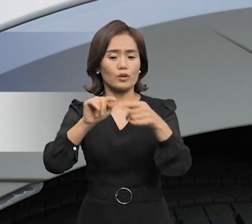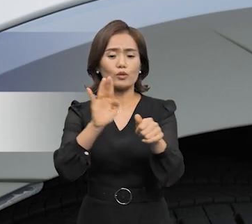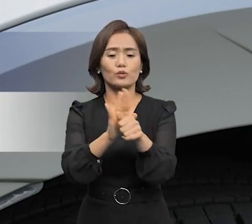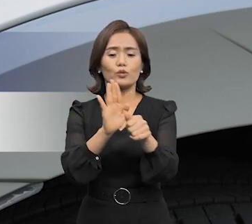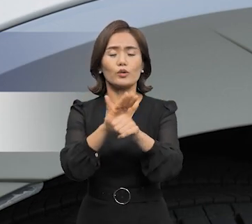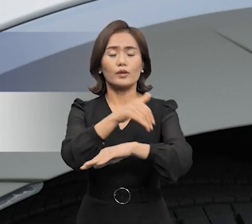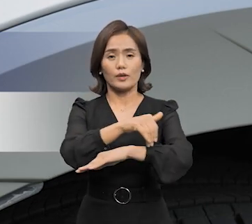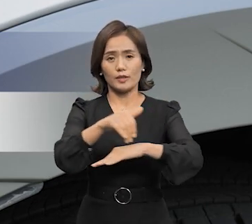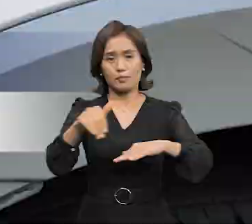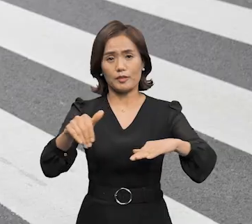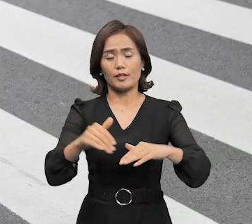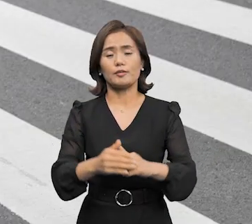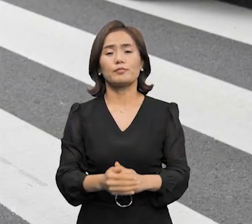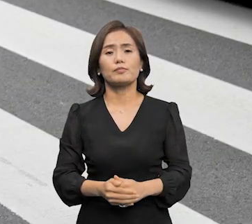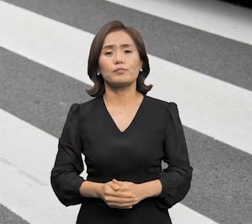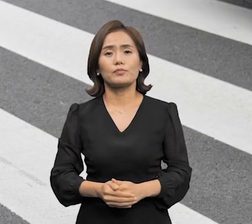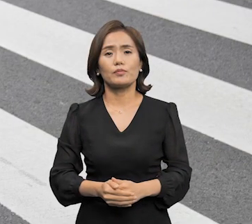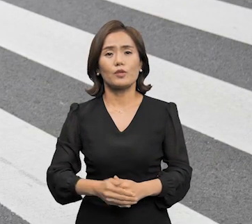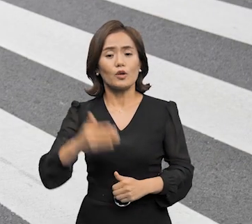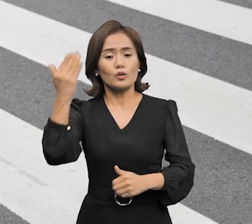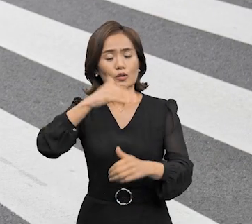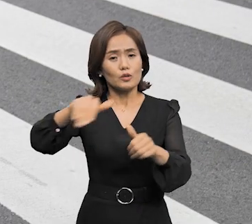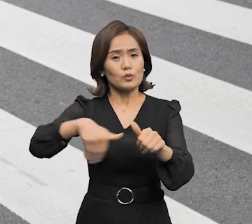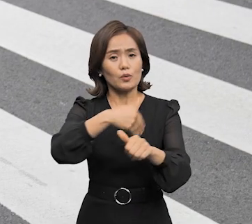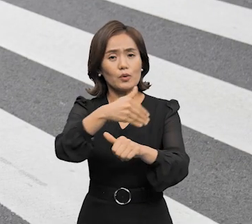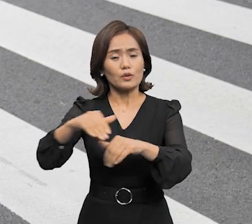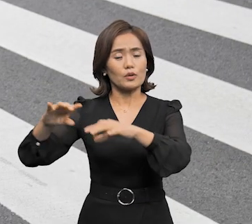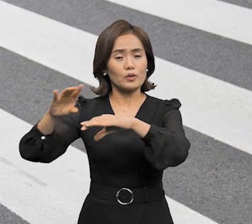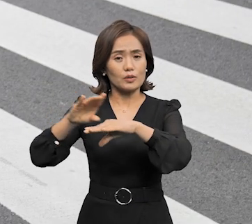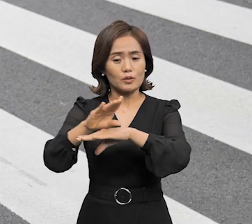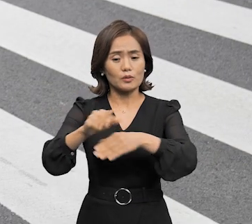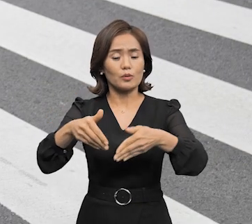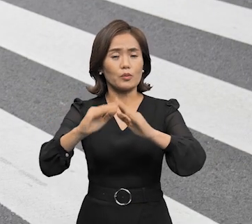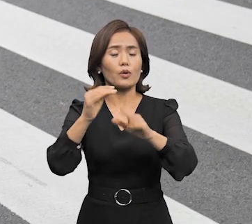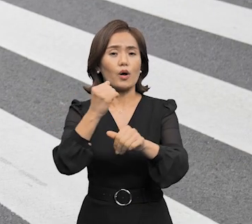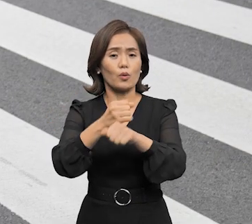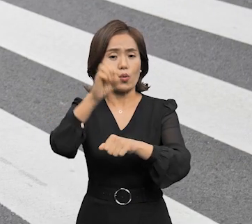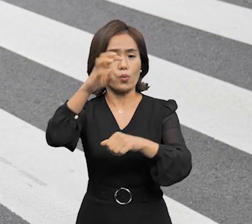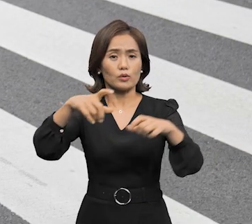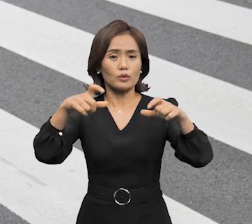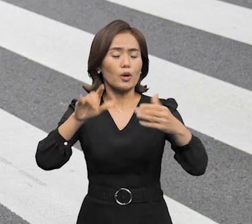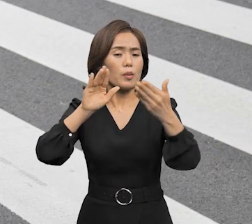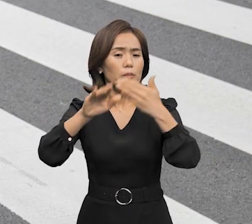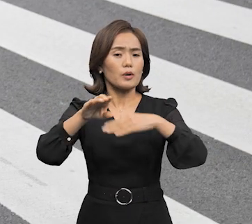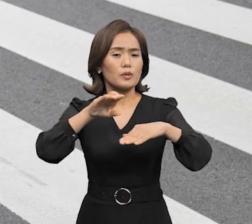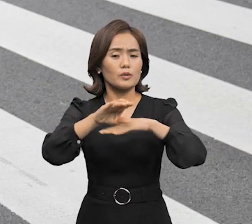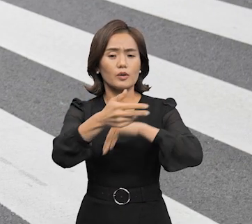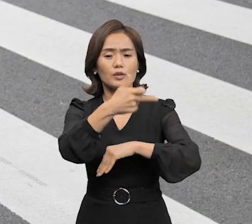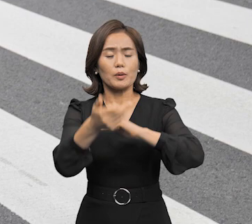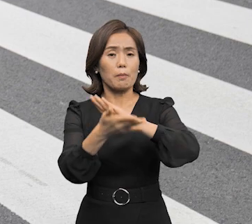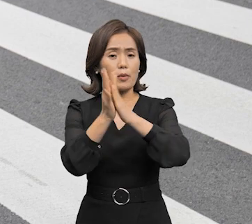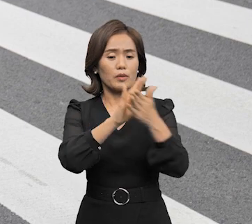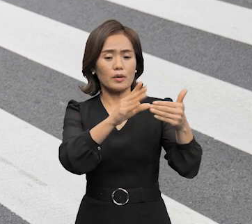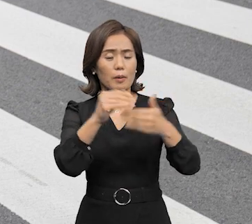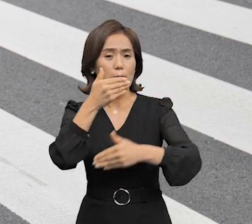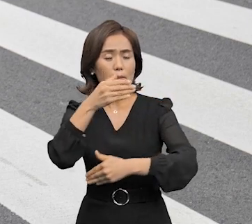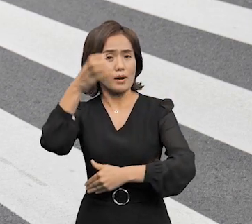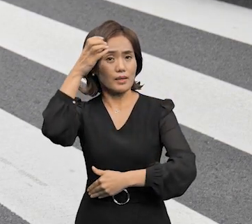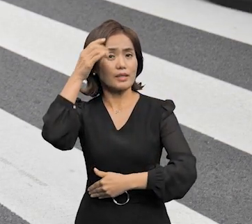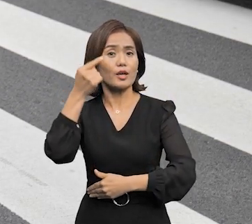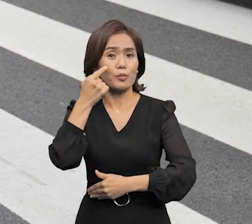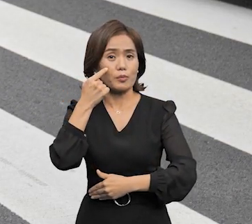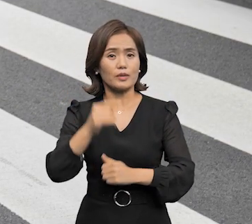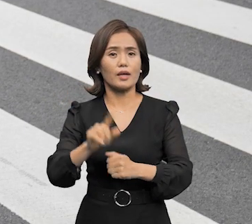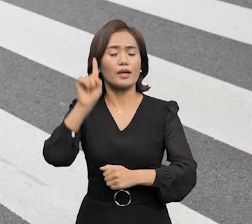지원할 방침입니다. 친환경 자동차 생태계 조성을 통해 광주가 미래차 대전환을 이끌어가길